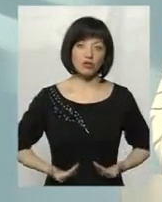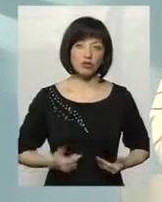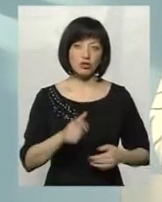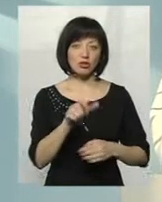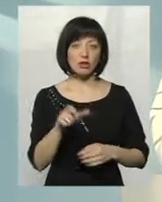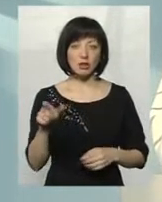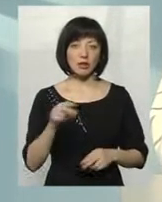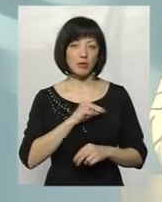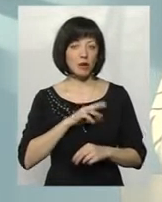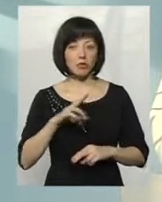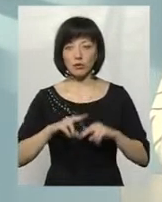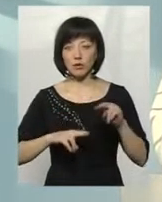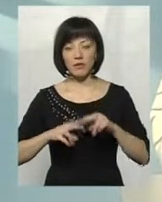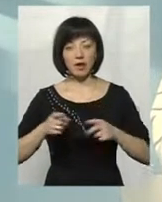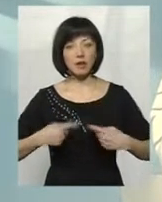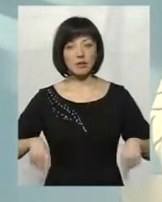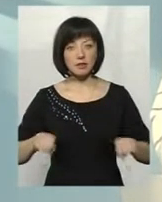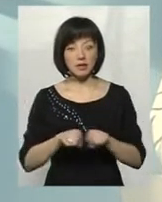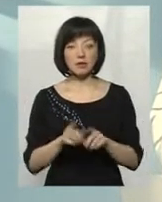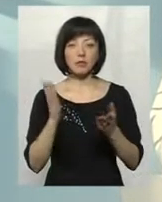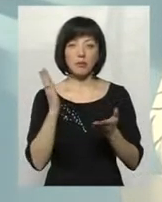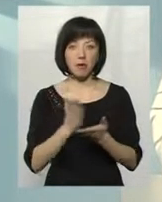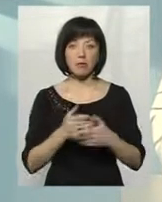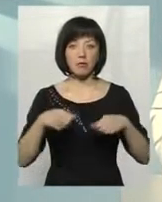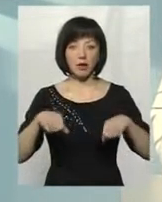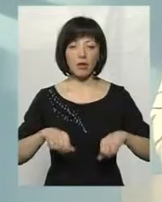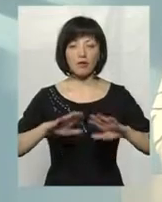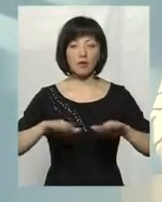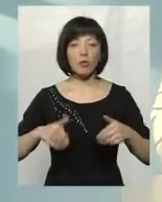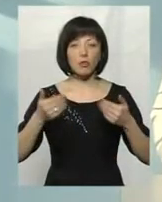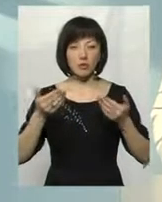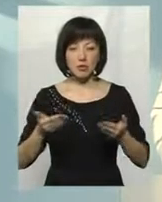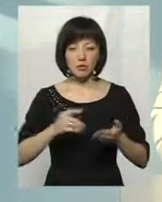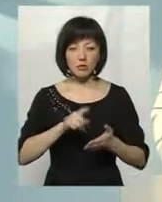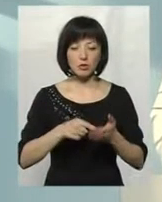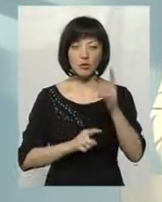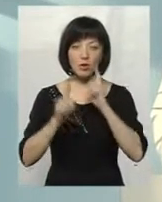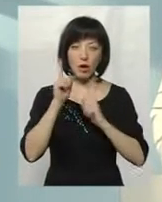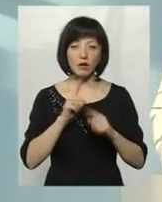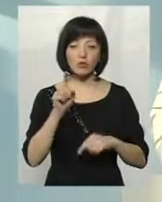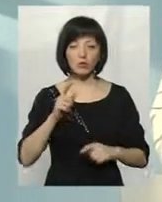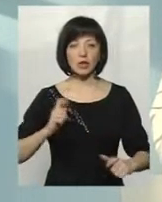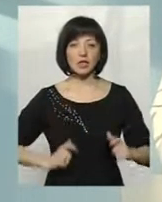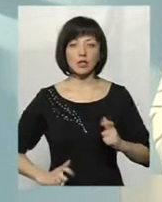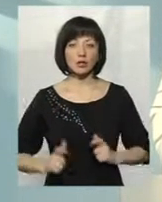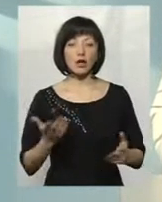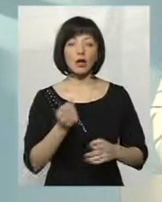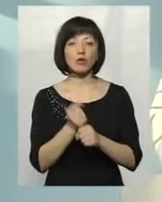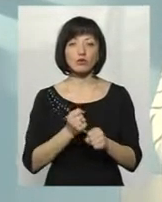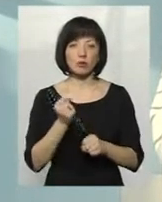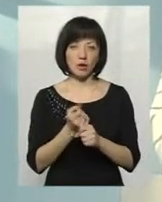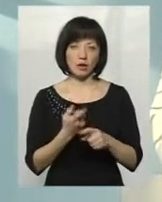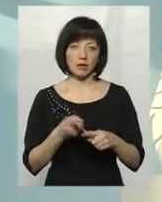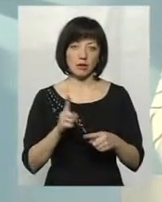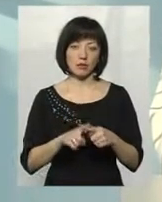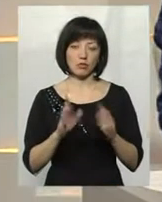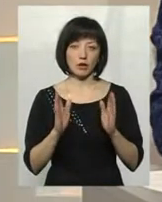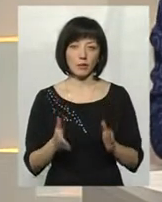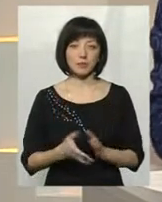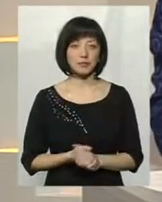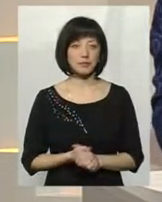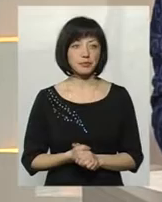не працюють в будівельній сфері, будуть мати право надати пропозиції як міську раду, так і тому інституту, який буде цим займатися.